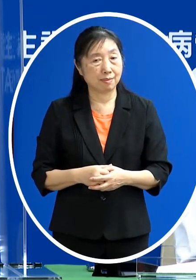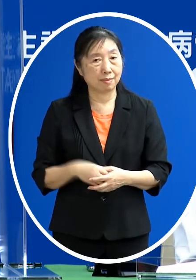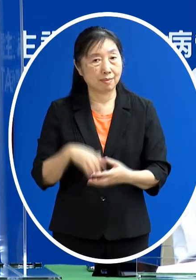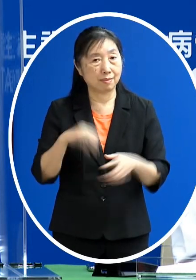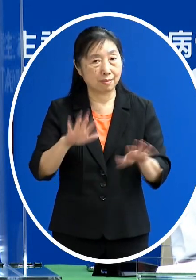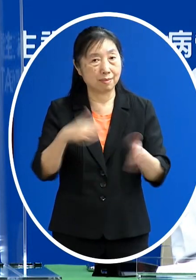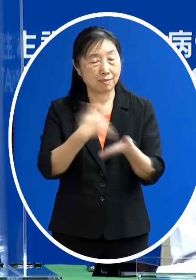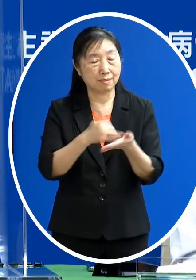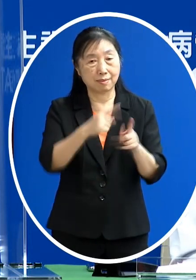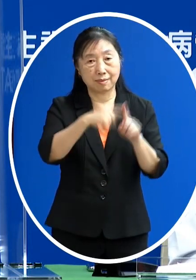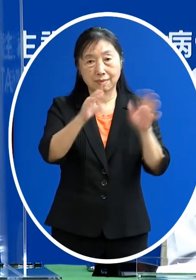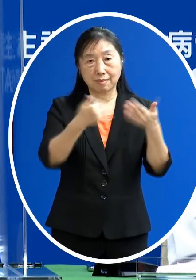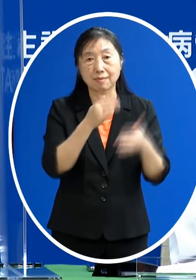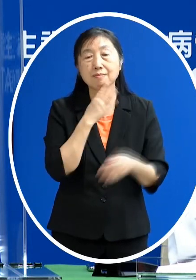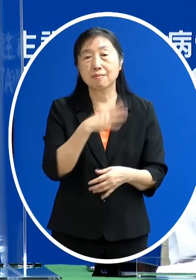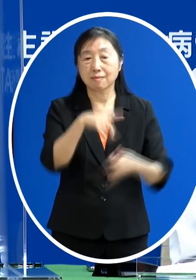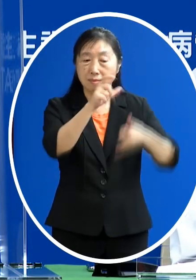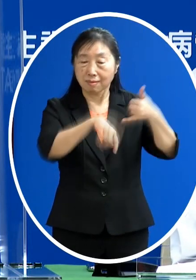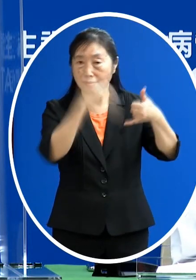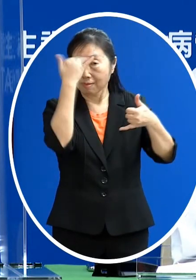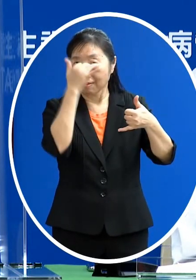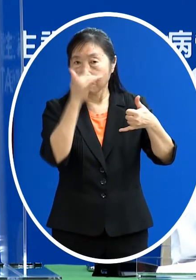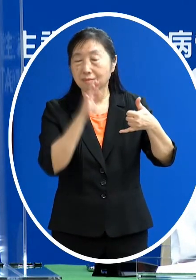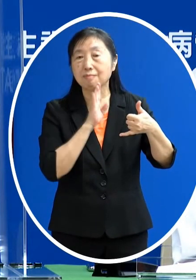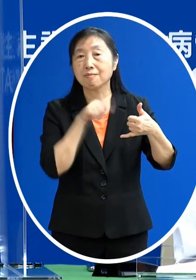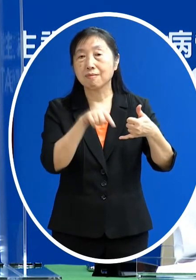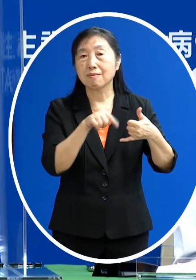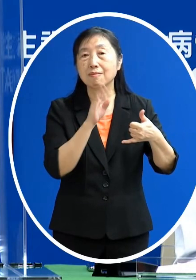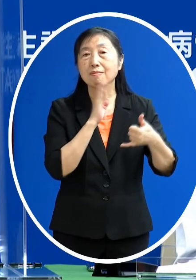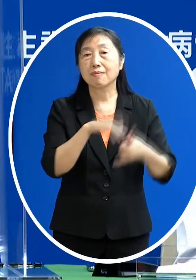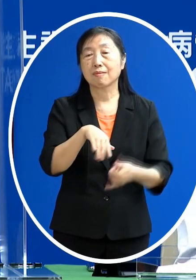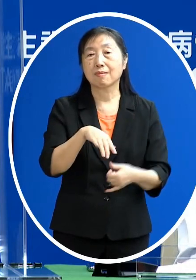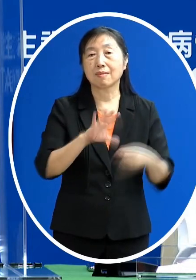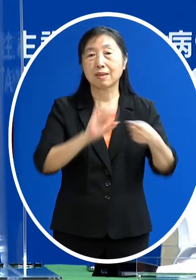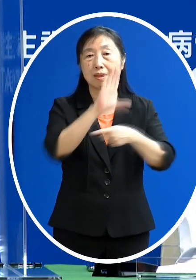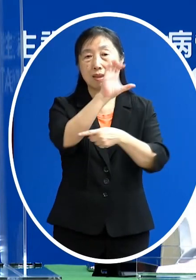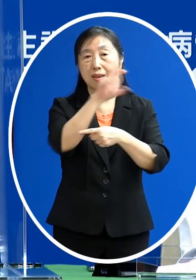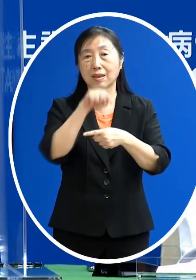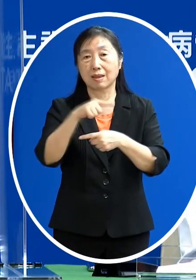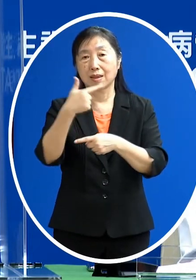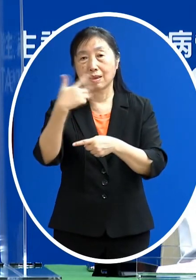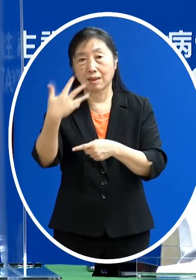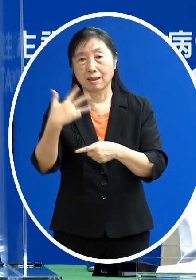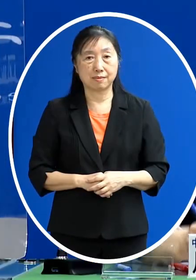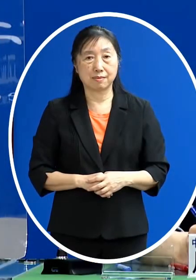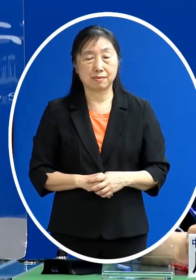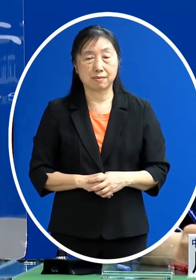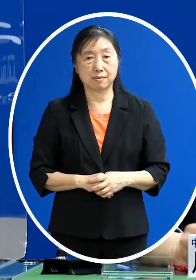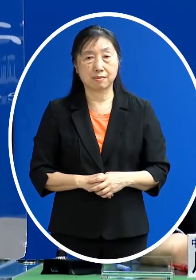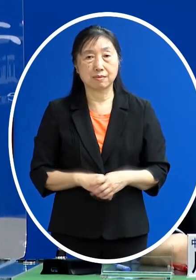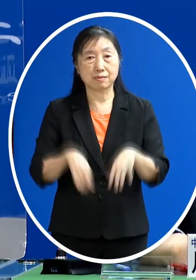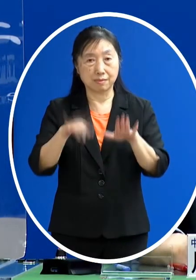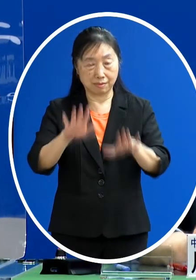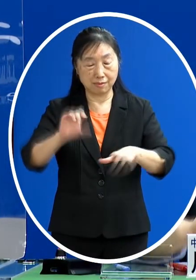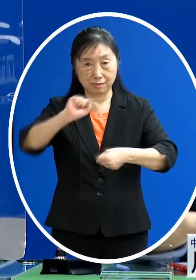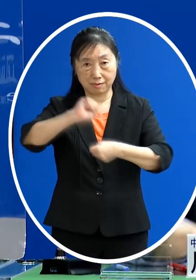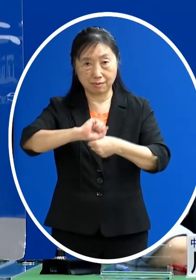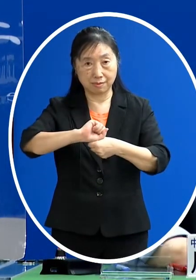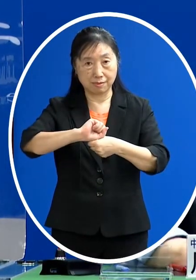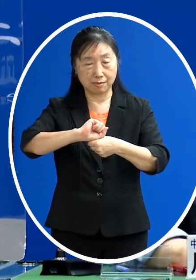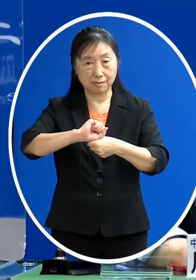总共现在的轻症的无症状的比例是占99.68%。 今天增加